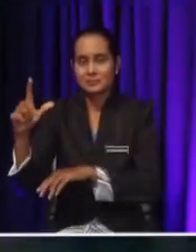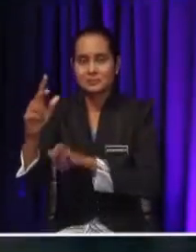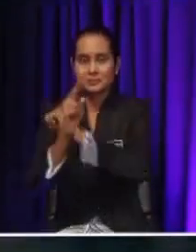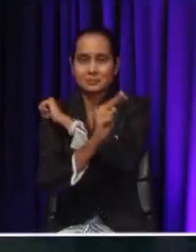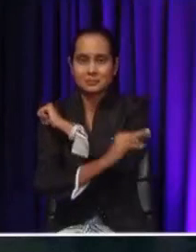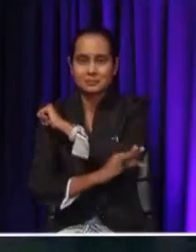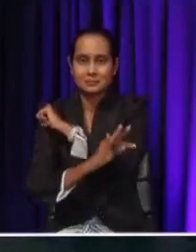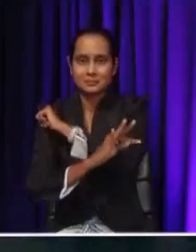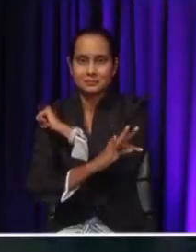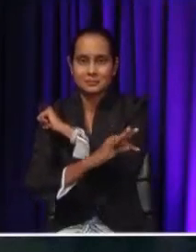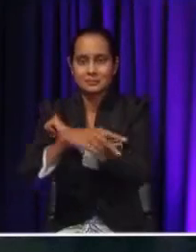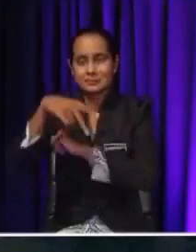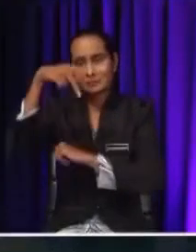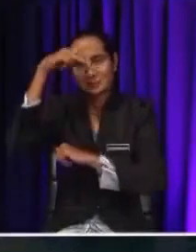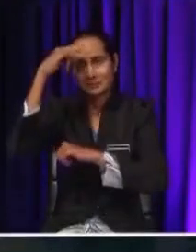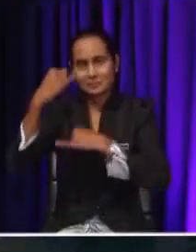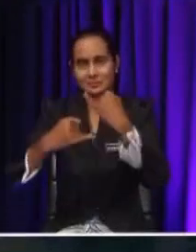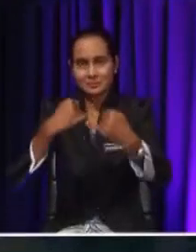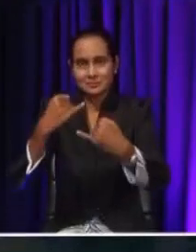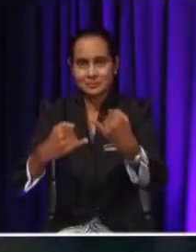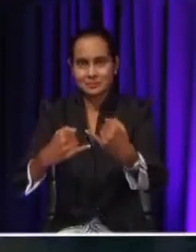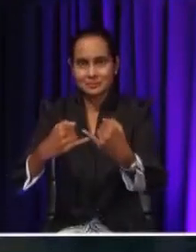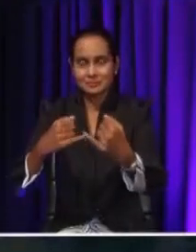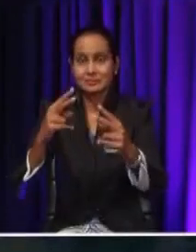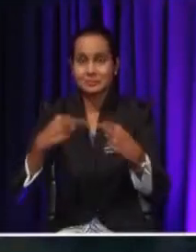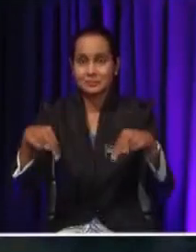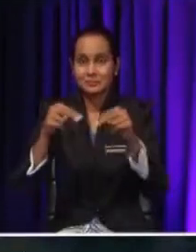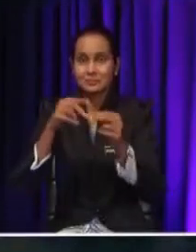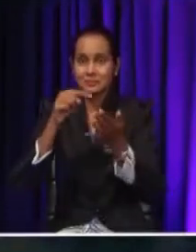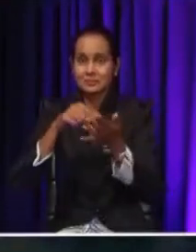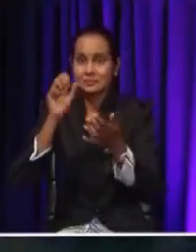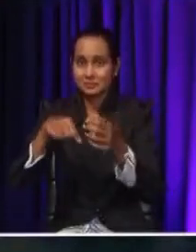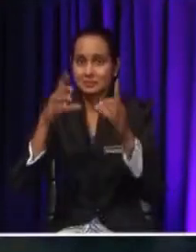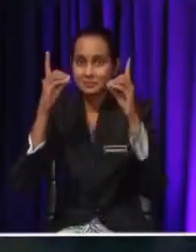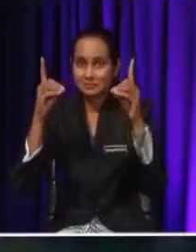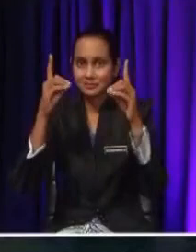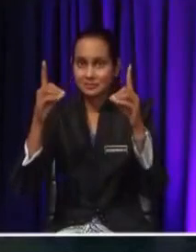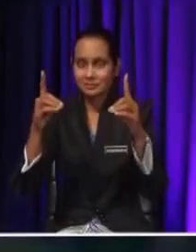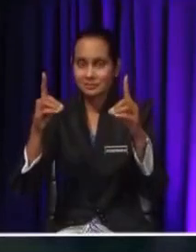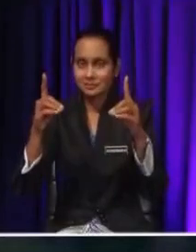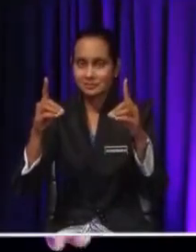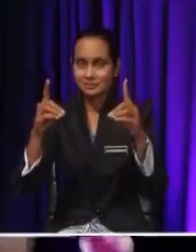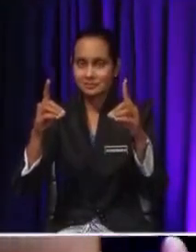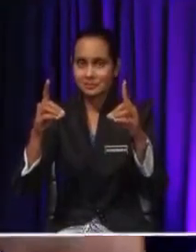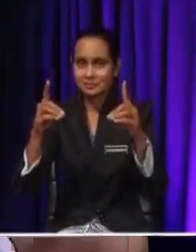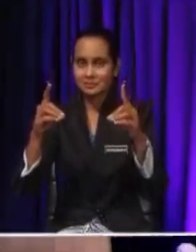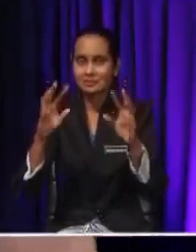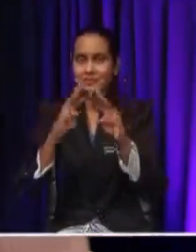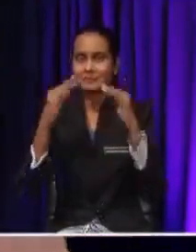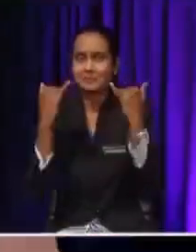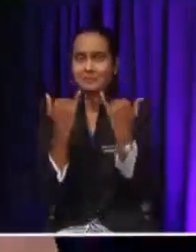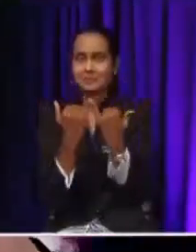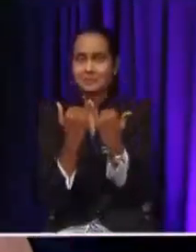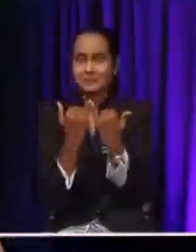Putra Jaya jadi novel Tirani ini boleh mendidik kamu apabila kamu baca kamu sudah baca semua kan ini mendidik masyarakat